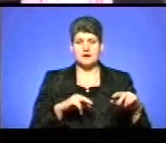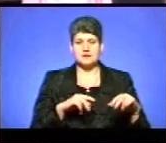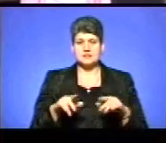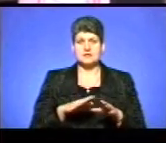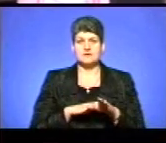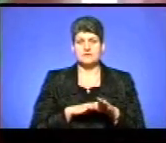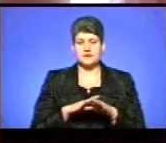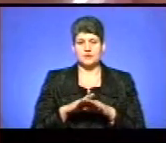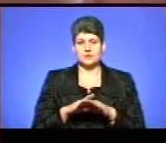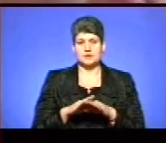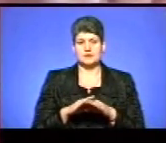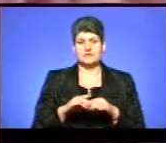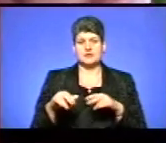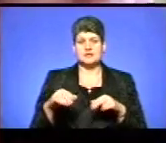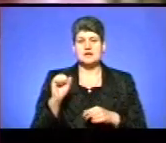«Аве Марія».